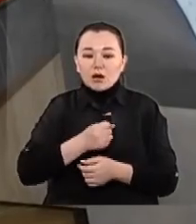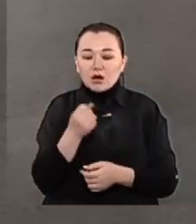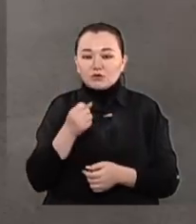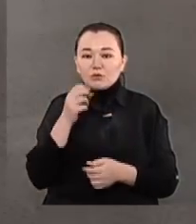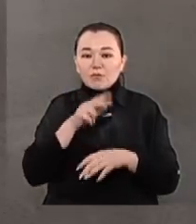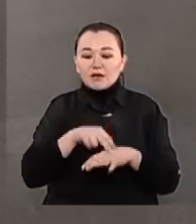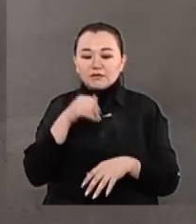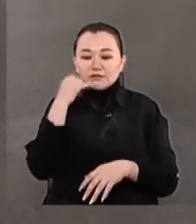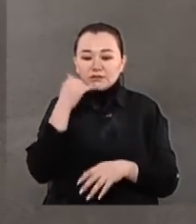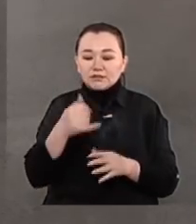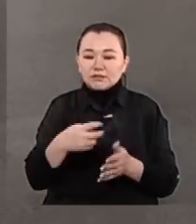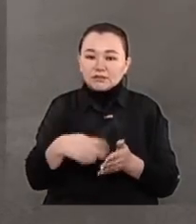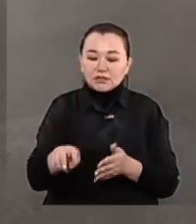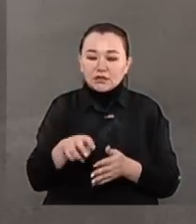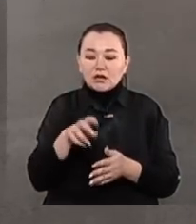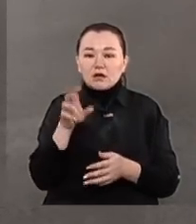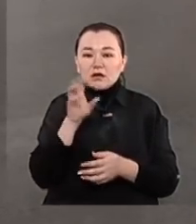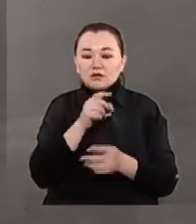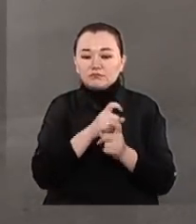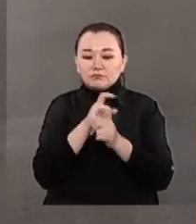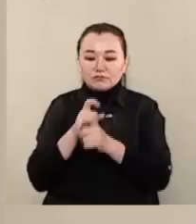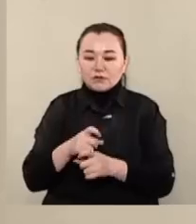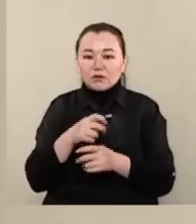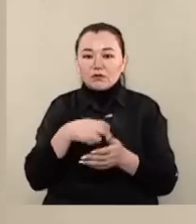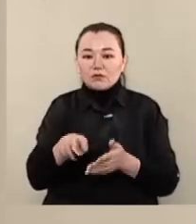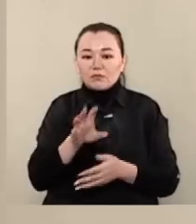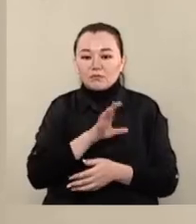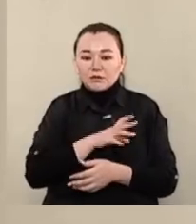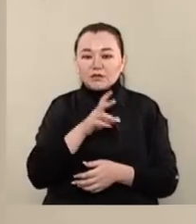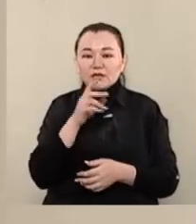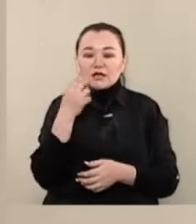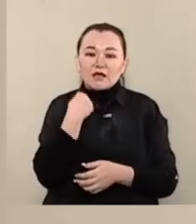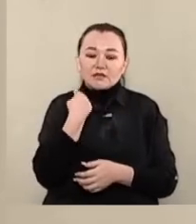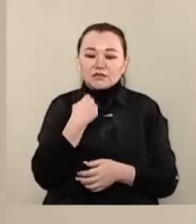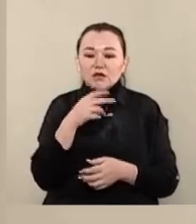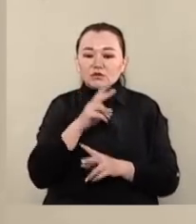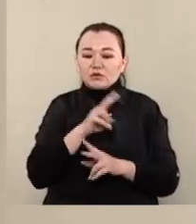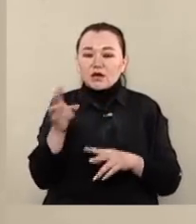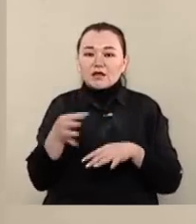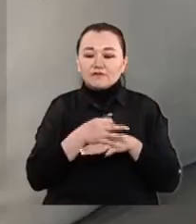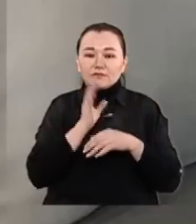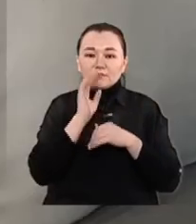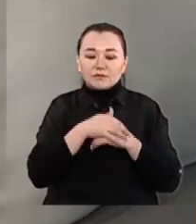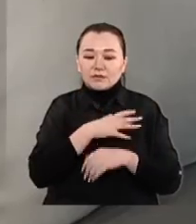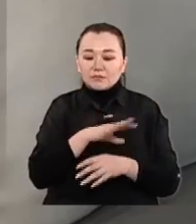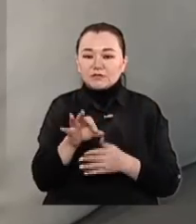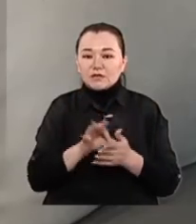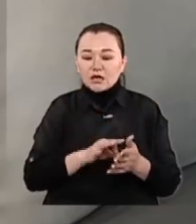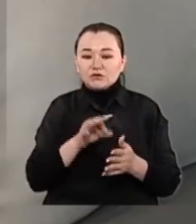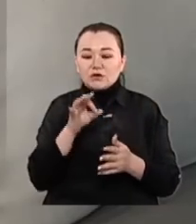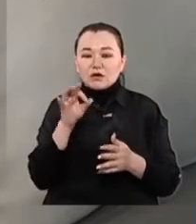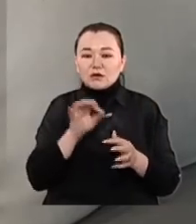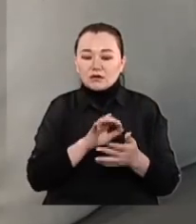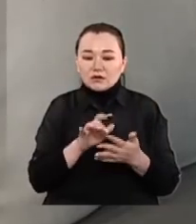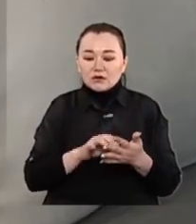полицияға хабарлас деп жіберген хабарламасы латын әріптермен жазылып кеткен екен. Күні бойы ешқандай сұрағына жауап болмаған соң бірден оны перне тақтадан